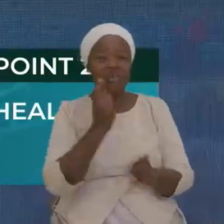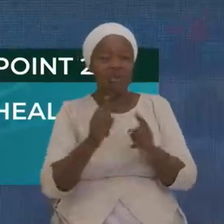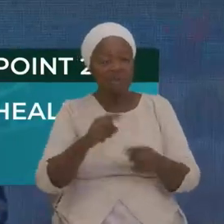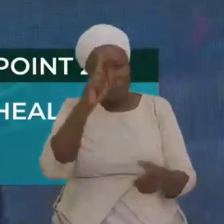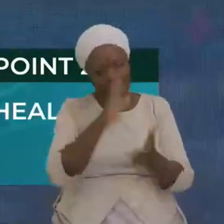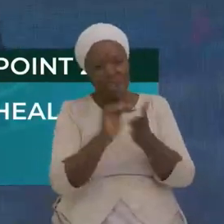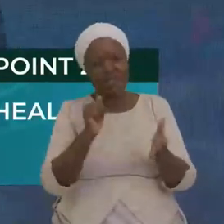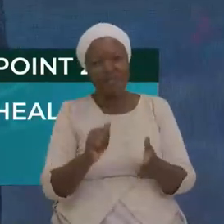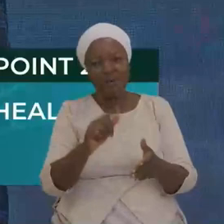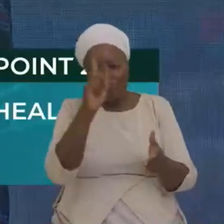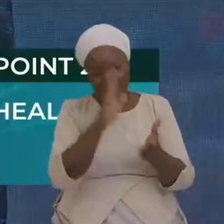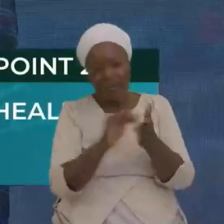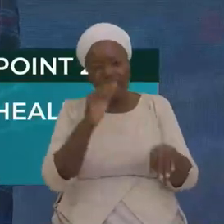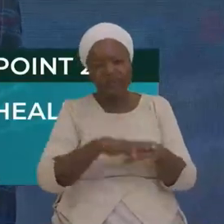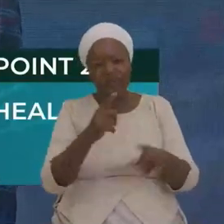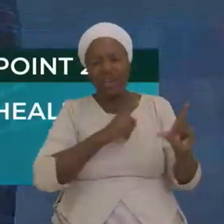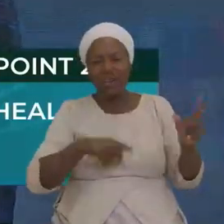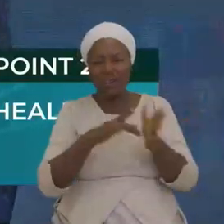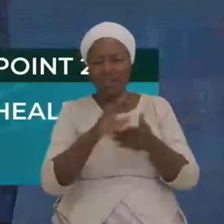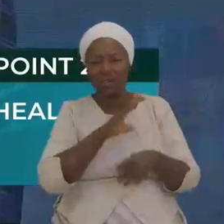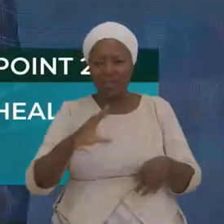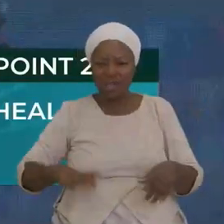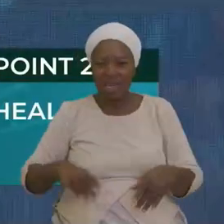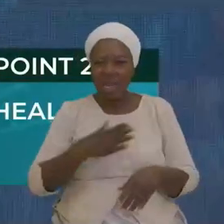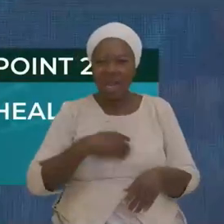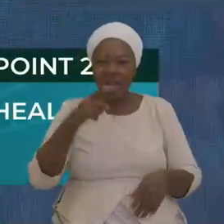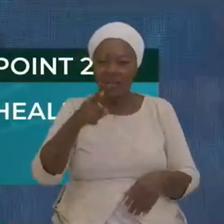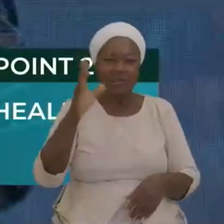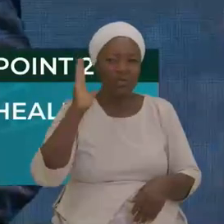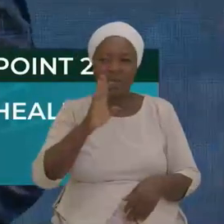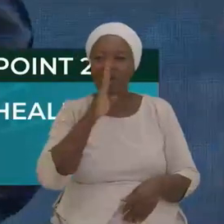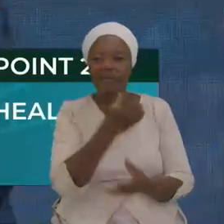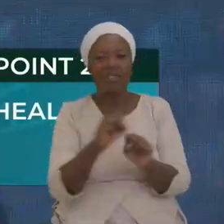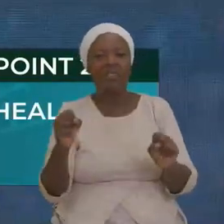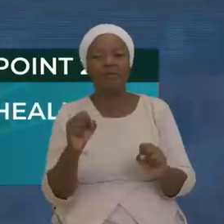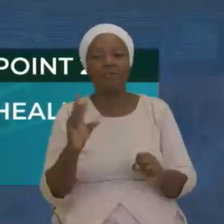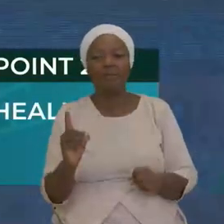de croire. Crois au Seigneur Jésus-Christ et tu seras sauvé.